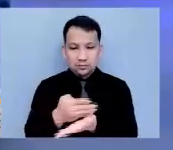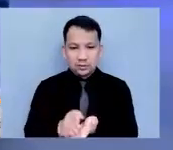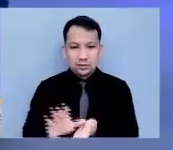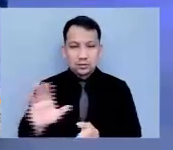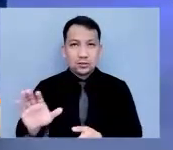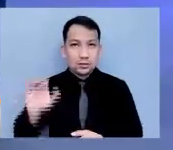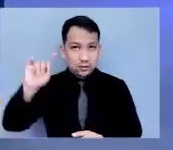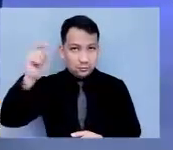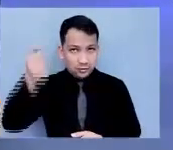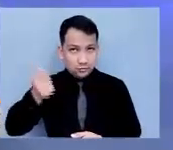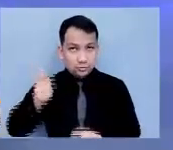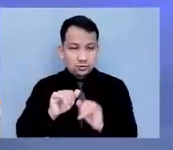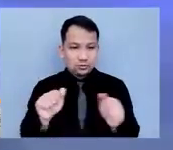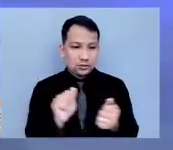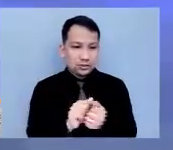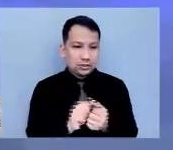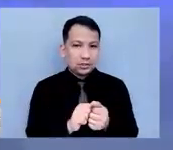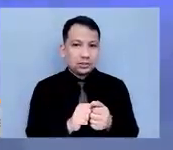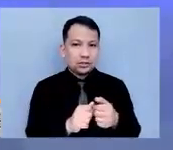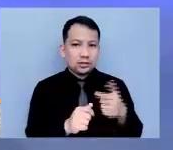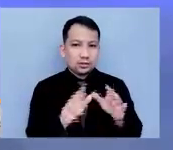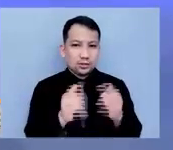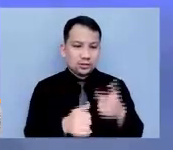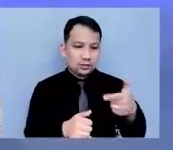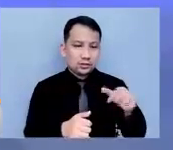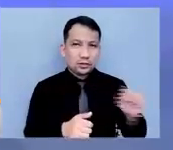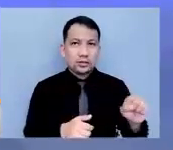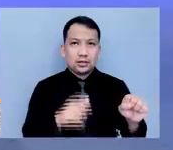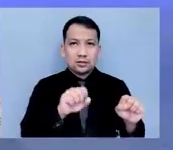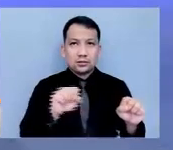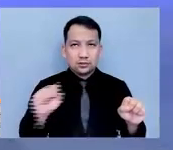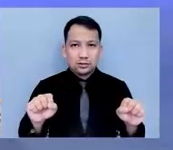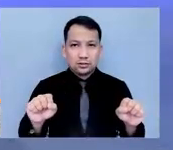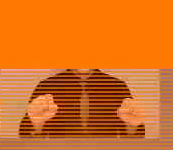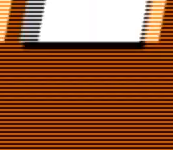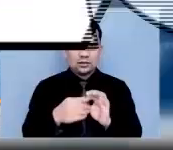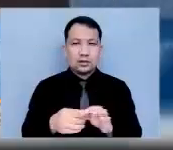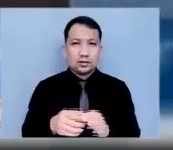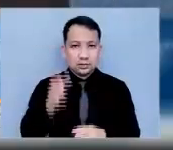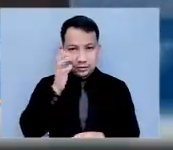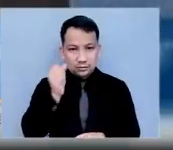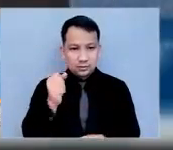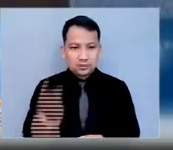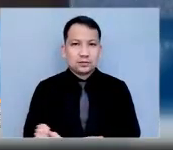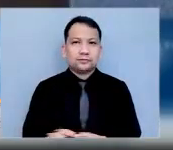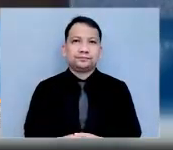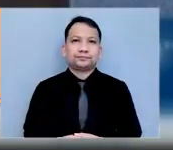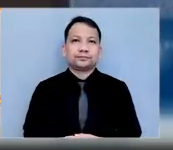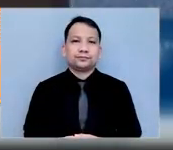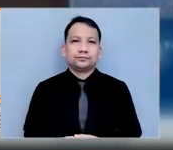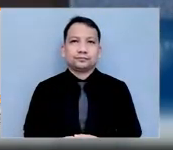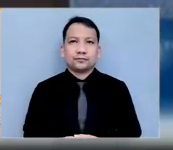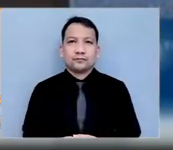gaya ng GSIS at SSS. Nasa front line ng balitang yan, si Camille Samonte. Senate Bill number